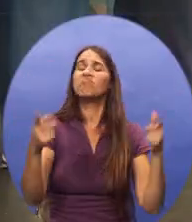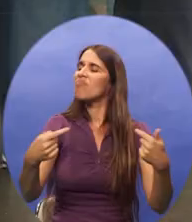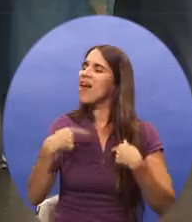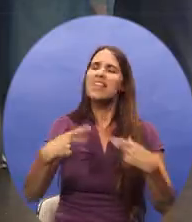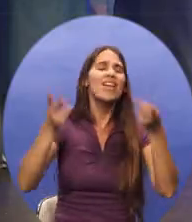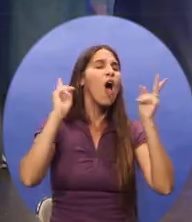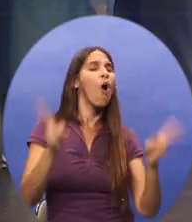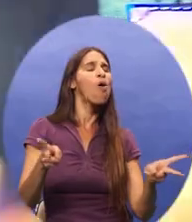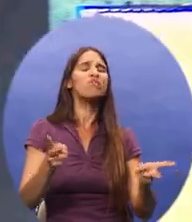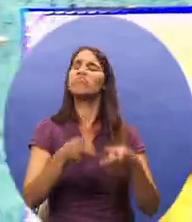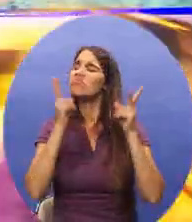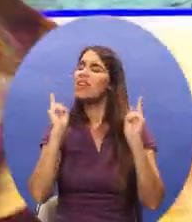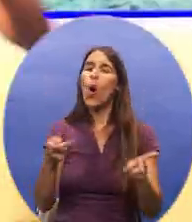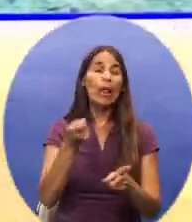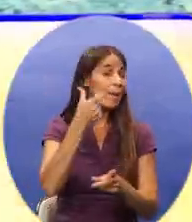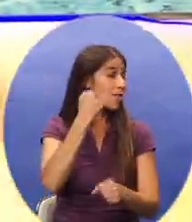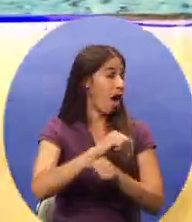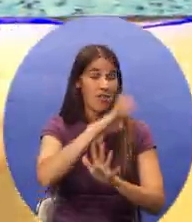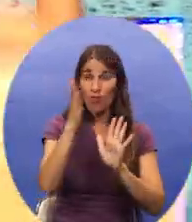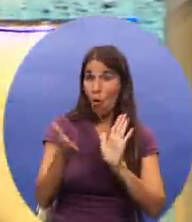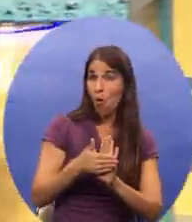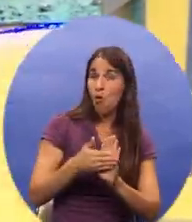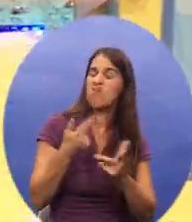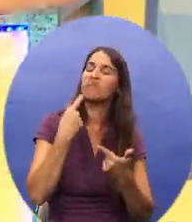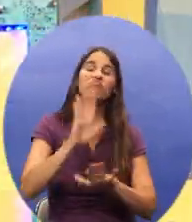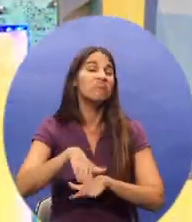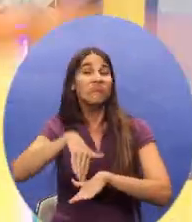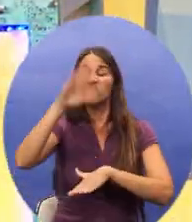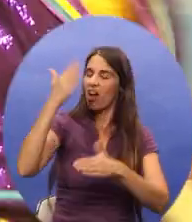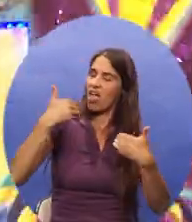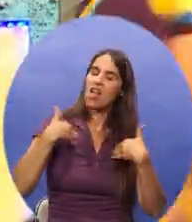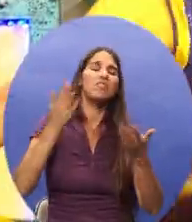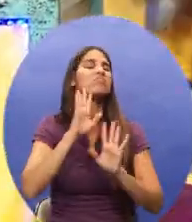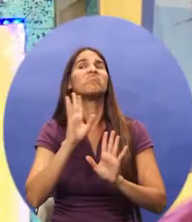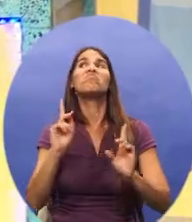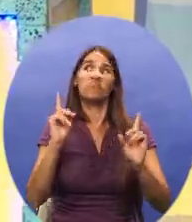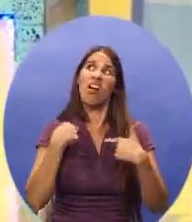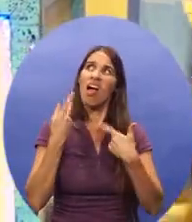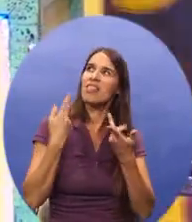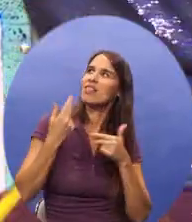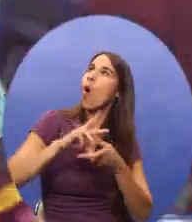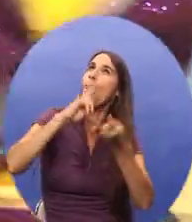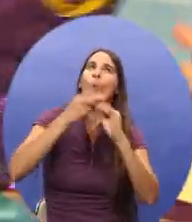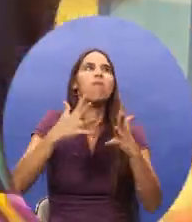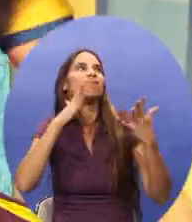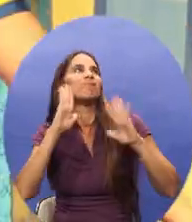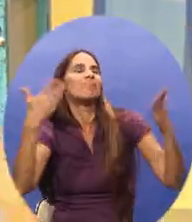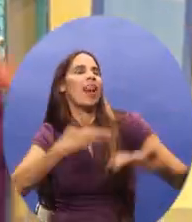מיד. אני יכול, יכול כמעט הכל. עולם גדול קורא לי